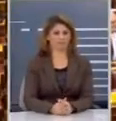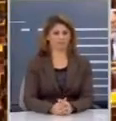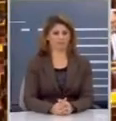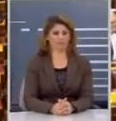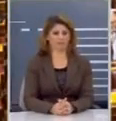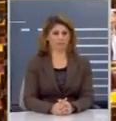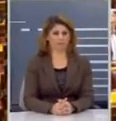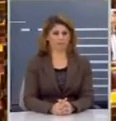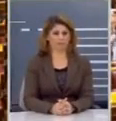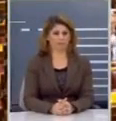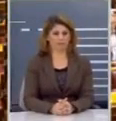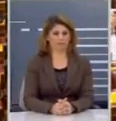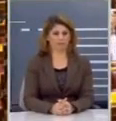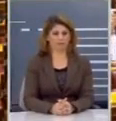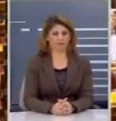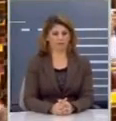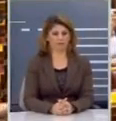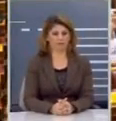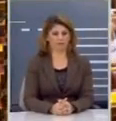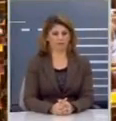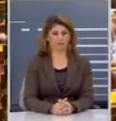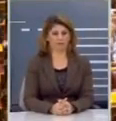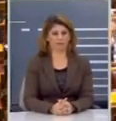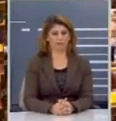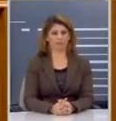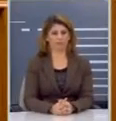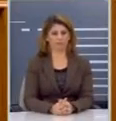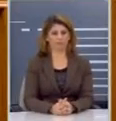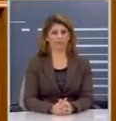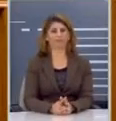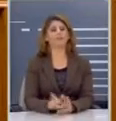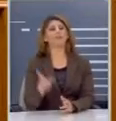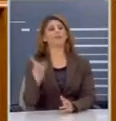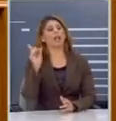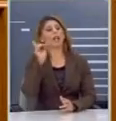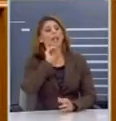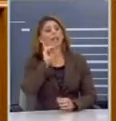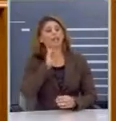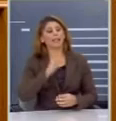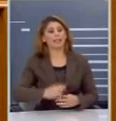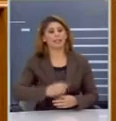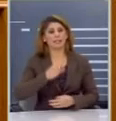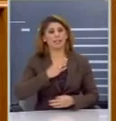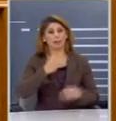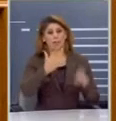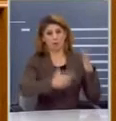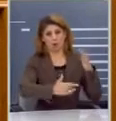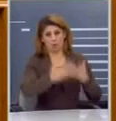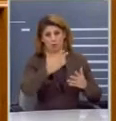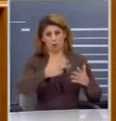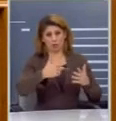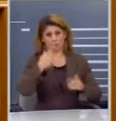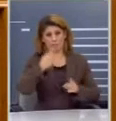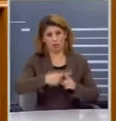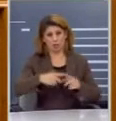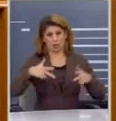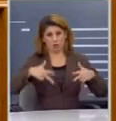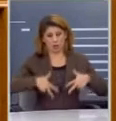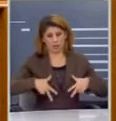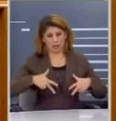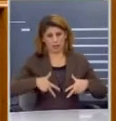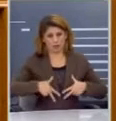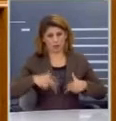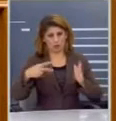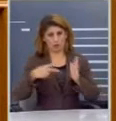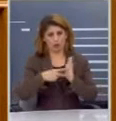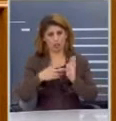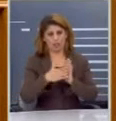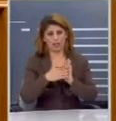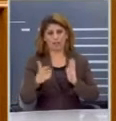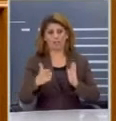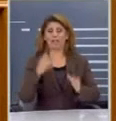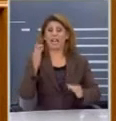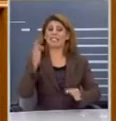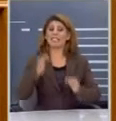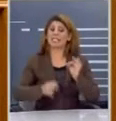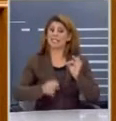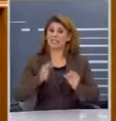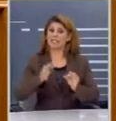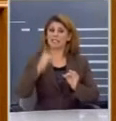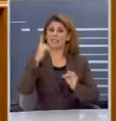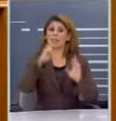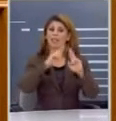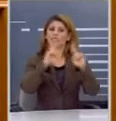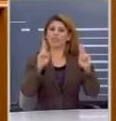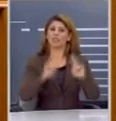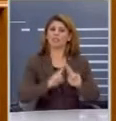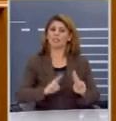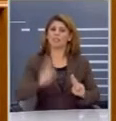Κυρίες και κύριοι, ο προϋπολογισμός του ελληνικού κράτους για το 2017 συζητείται σε ένα διεθνές